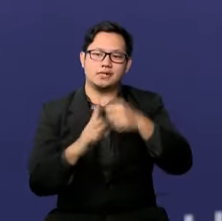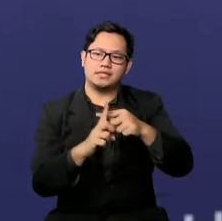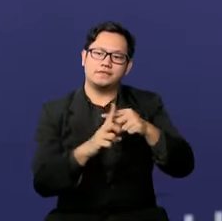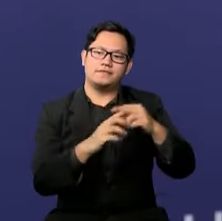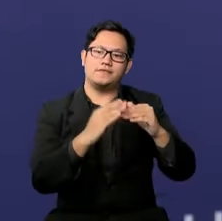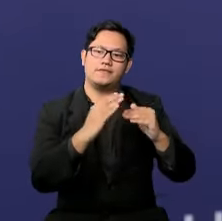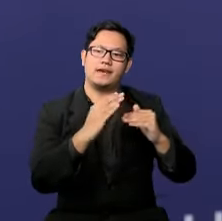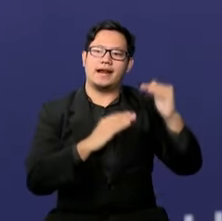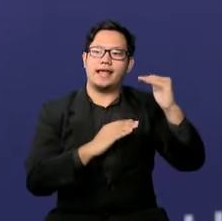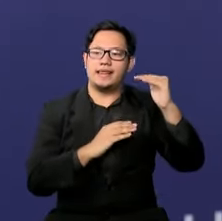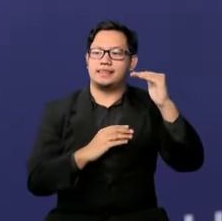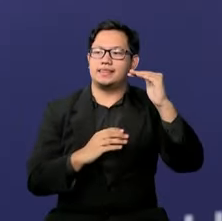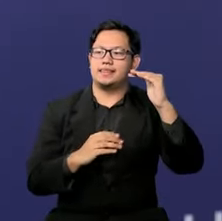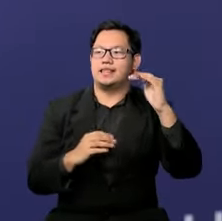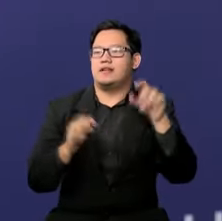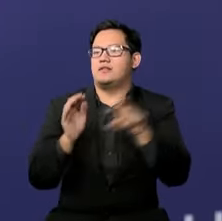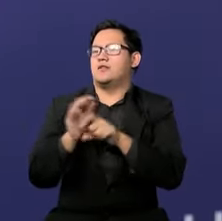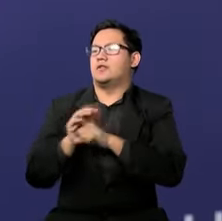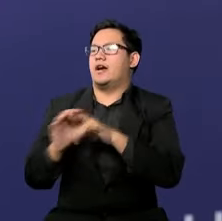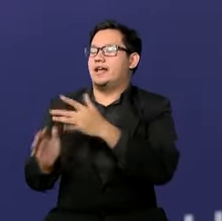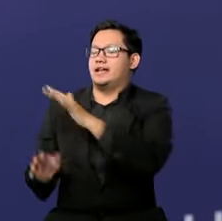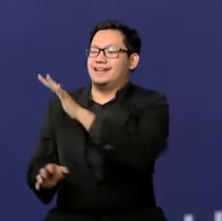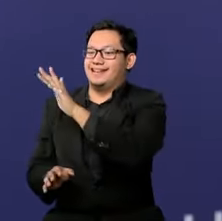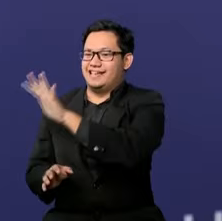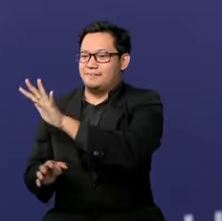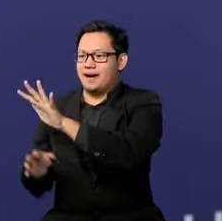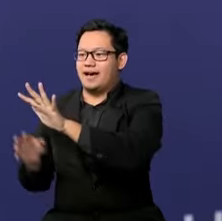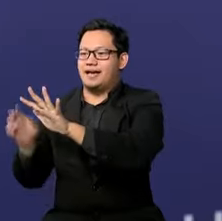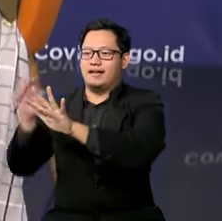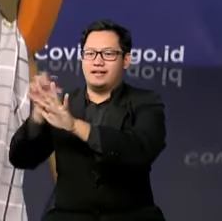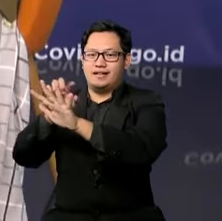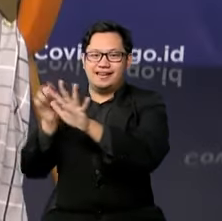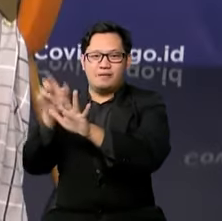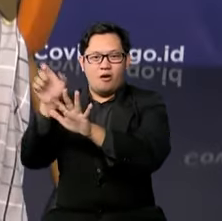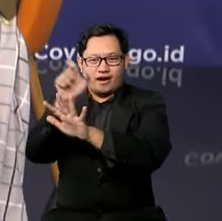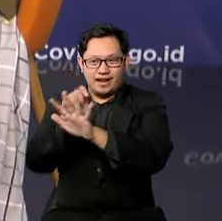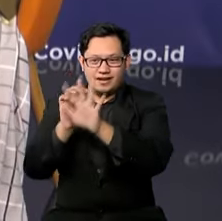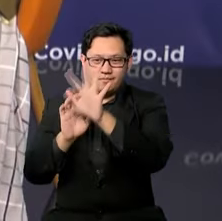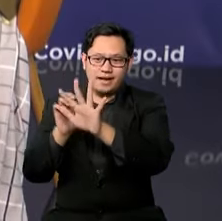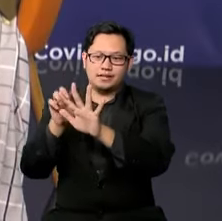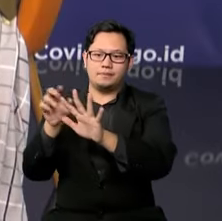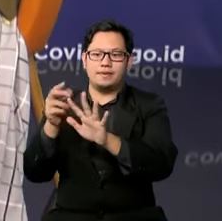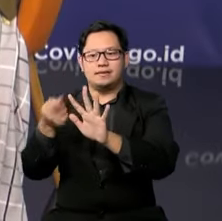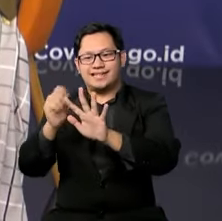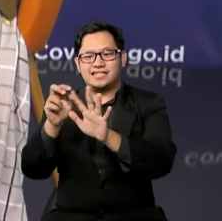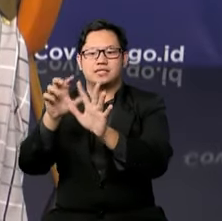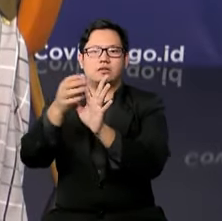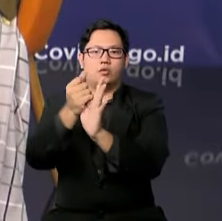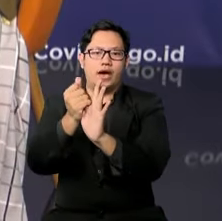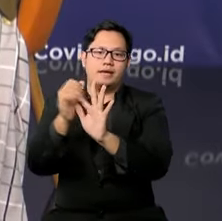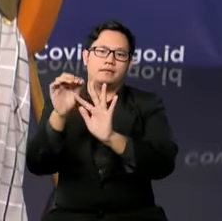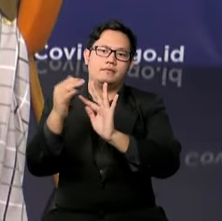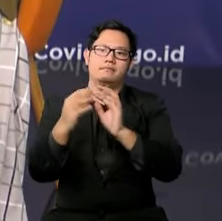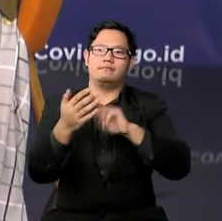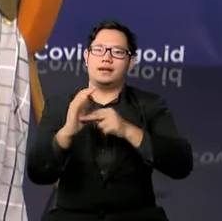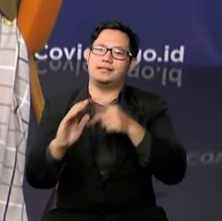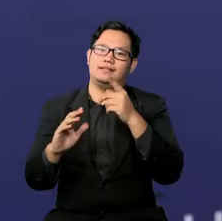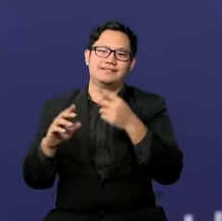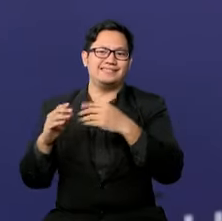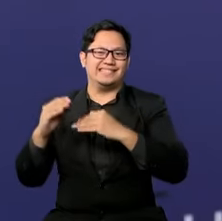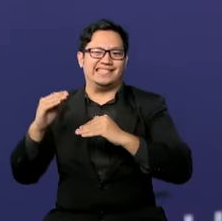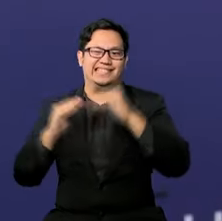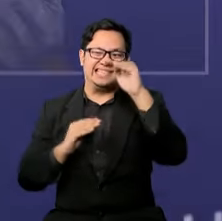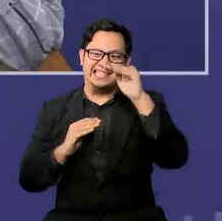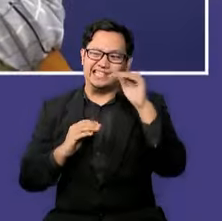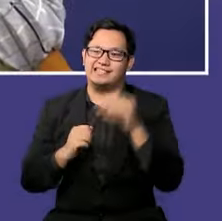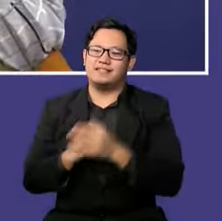kalau periksa cuman lima tiba-tiba 2-nya tetapi 40% Rider file-nya Mbak Evi kalau mau tanya boleh lho mbak